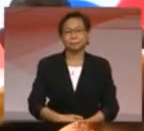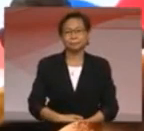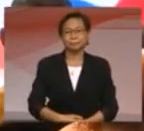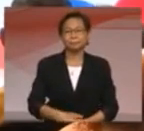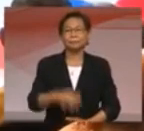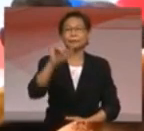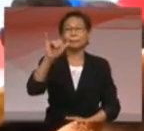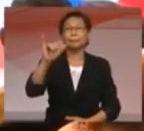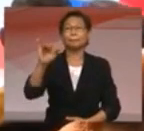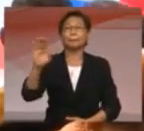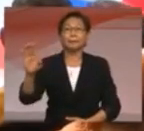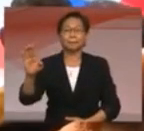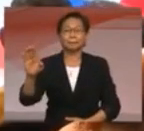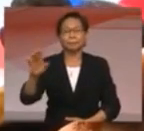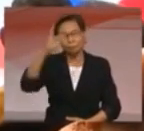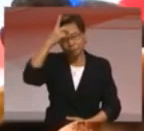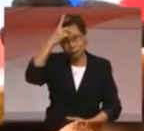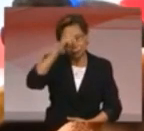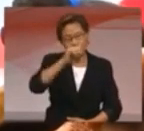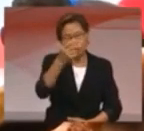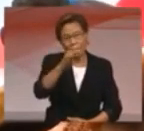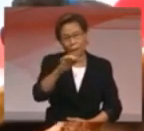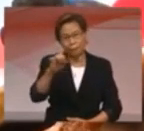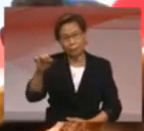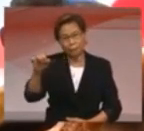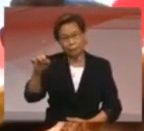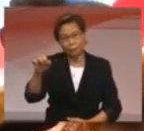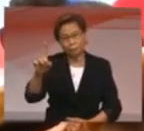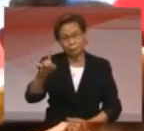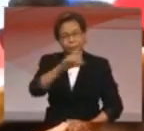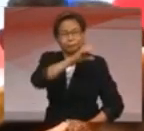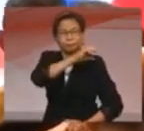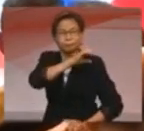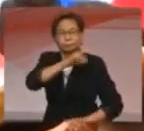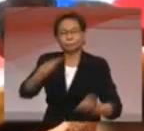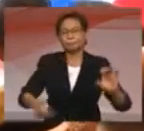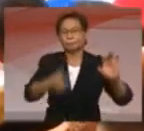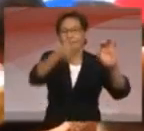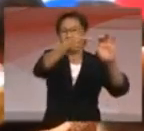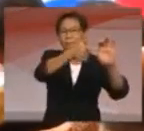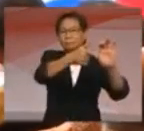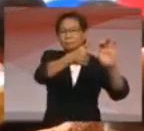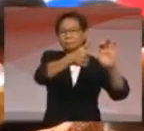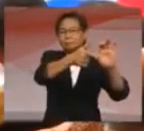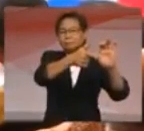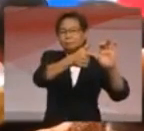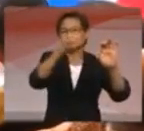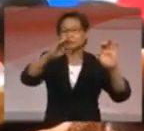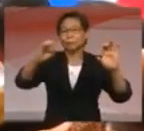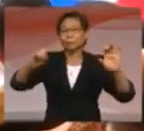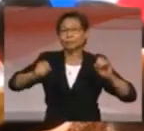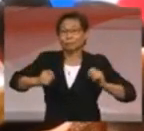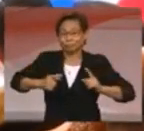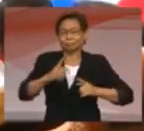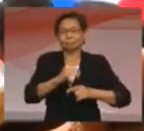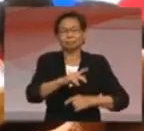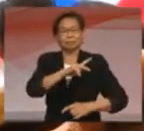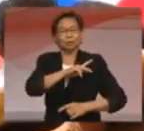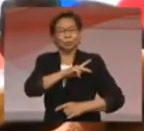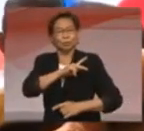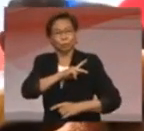Yang Berbahagia Datuk Ahmad Nizam Saleh, Pengerusi Petronas Holdings,